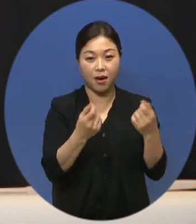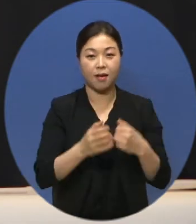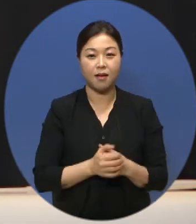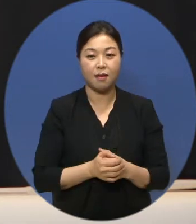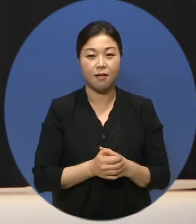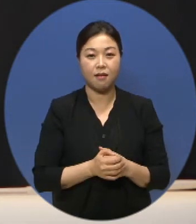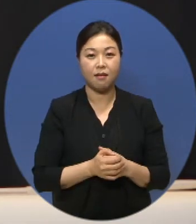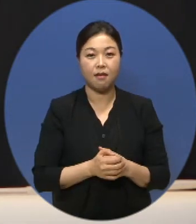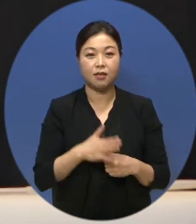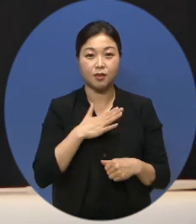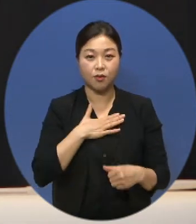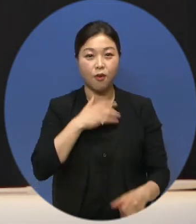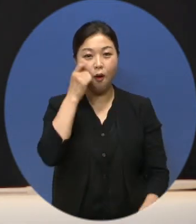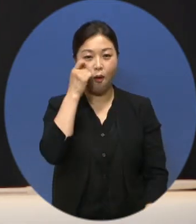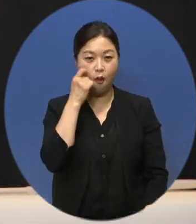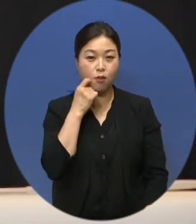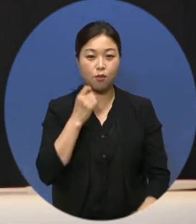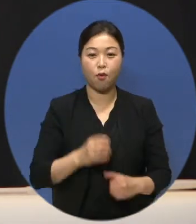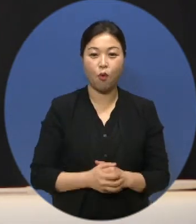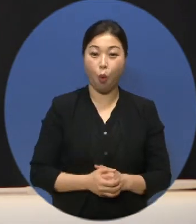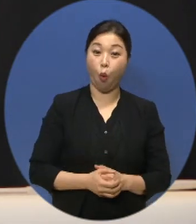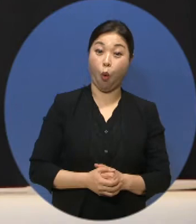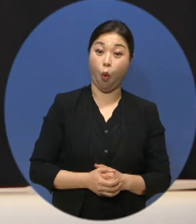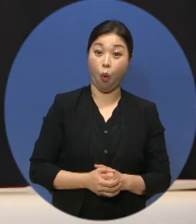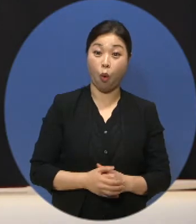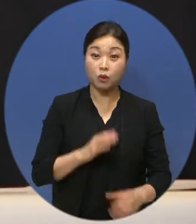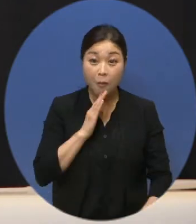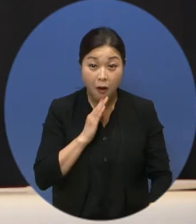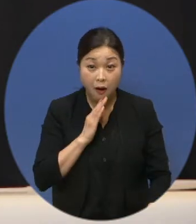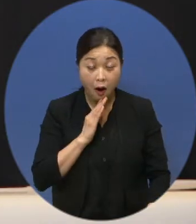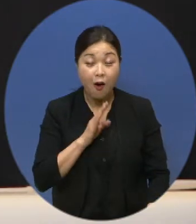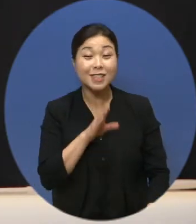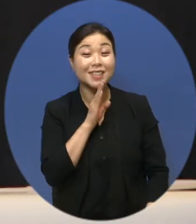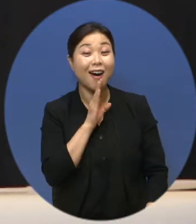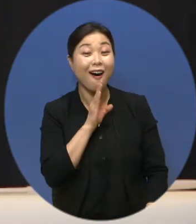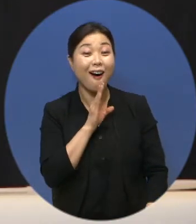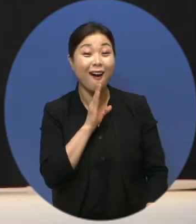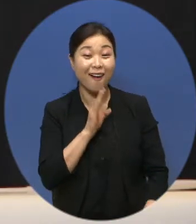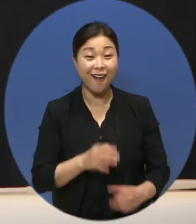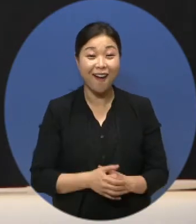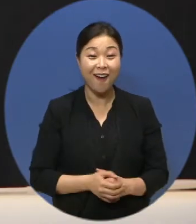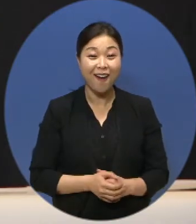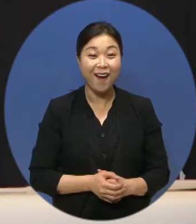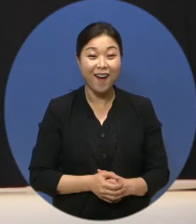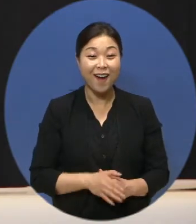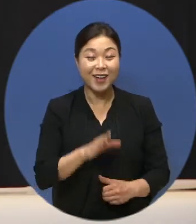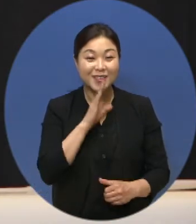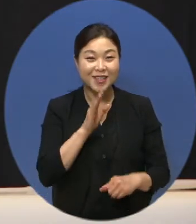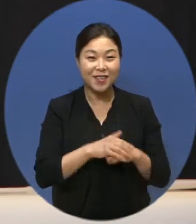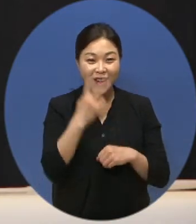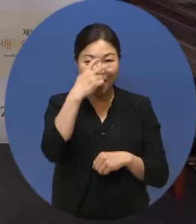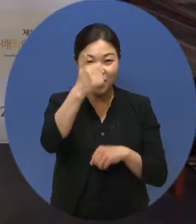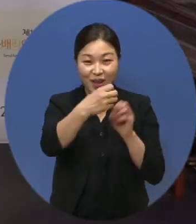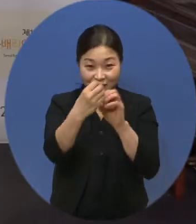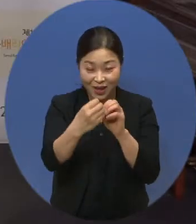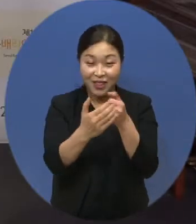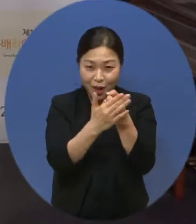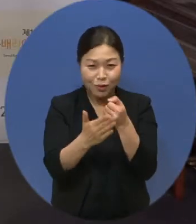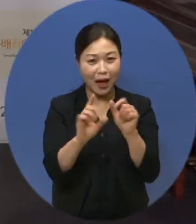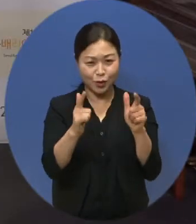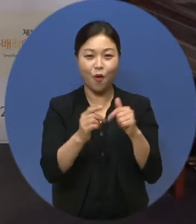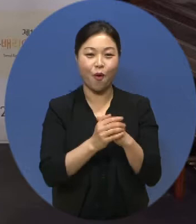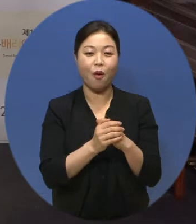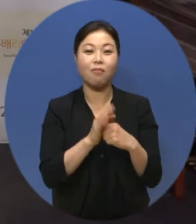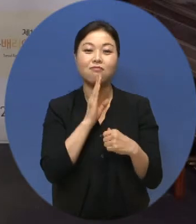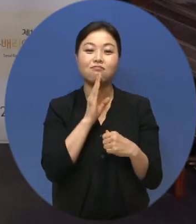저는 진짜 눈물도 흘렸어요. 진짜로. 이게 GV라서 그런 건 아니고 진짜로. 네, 네.